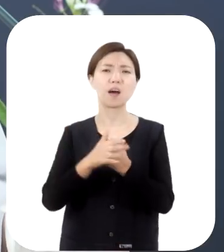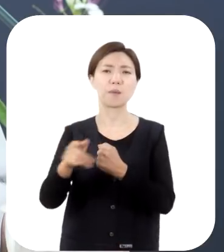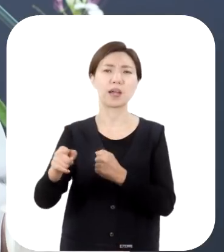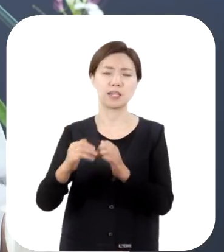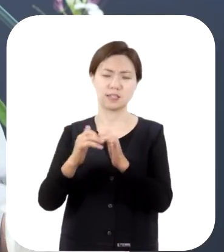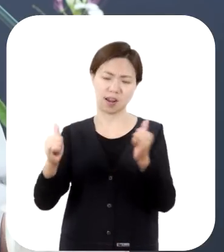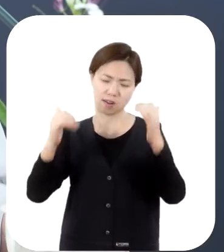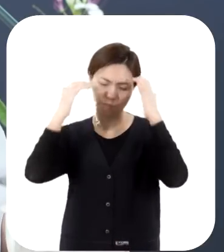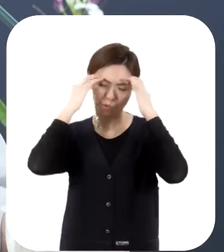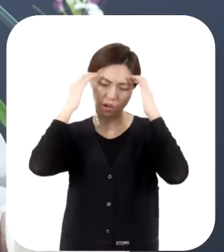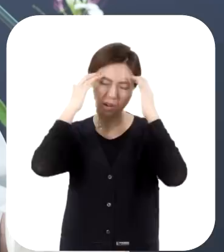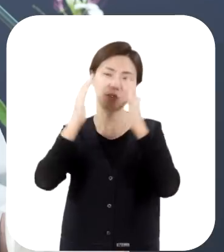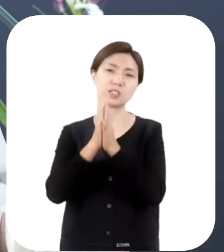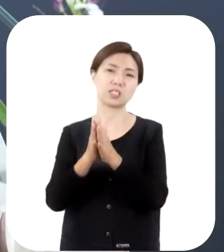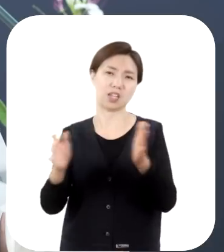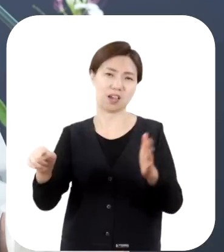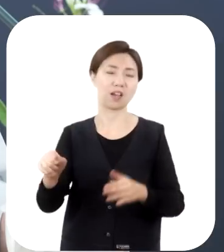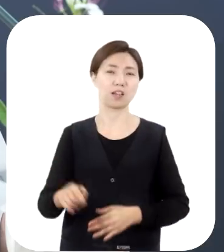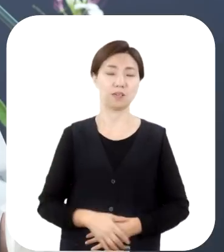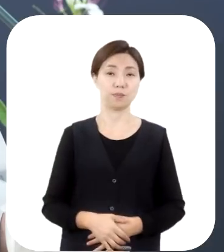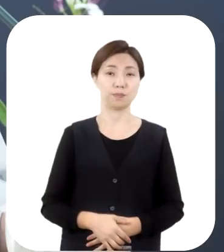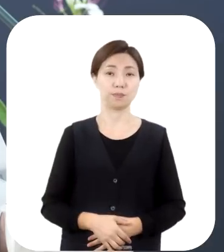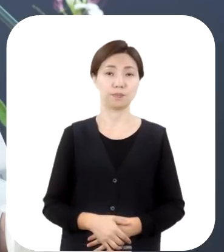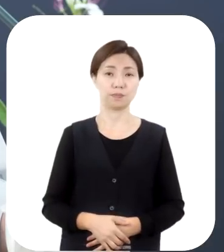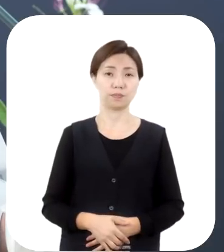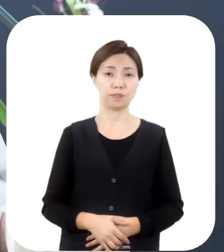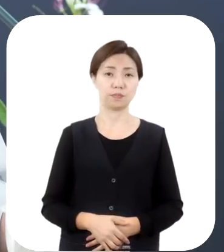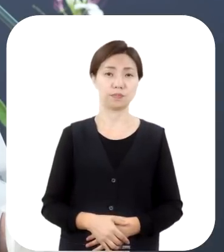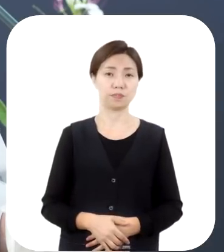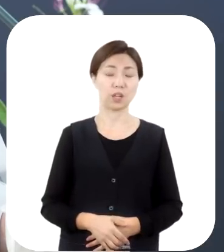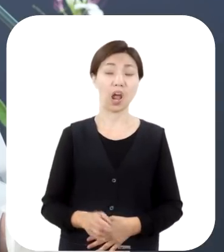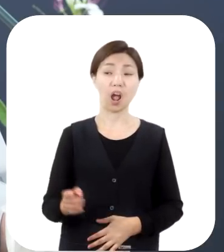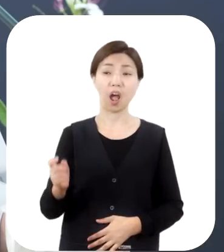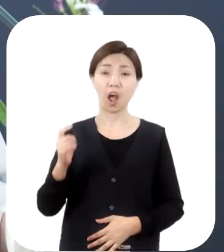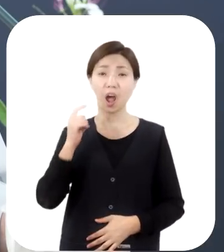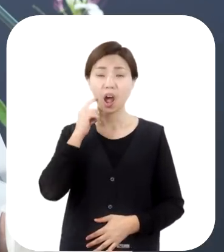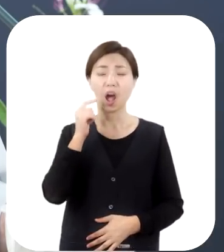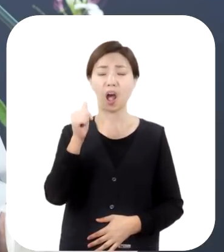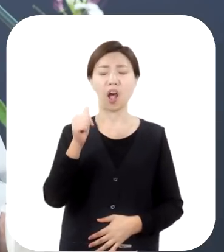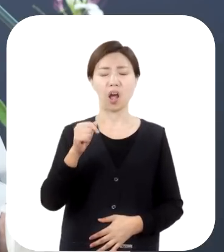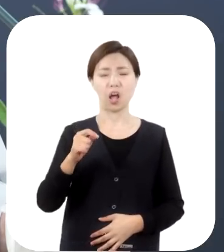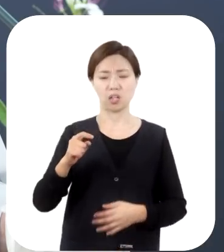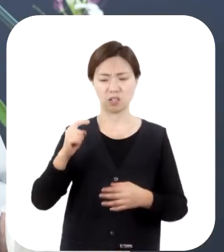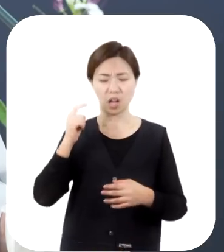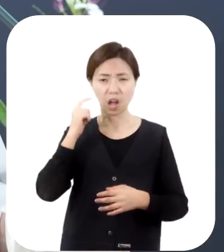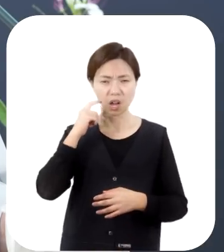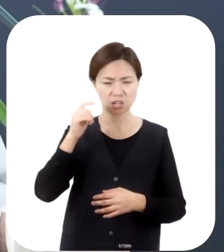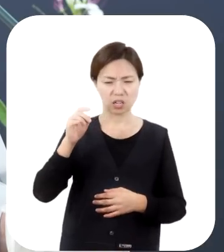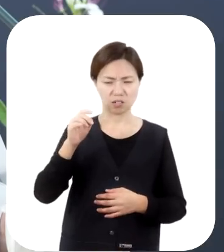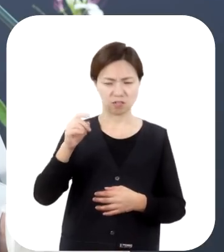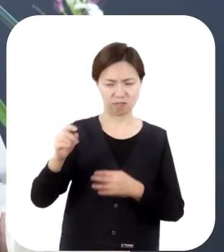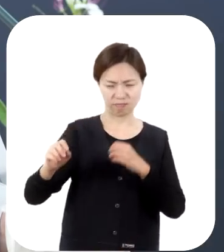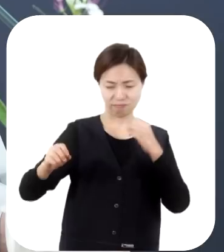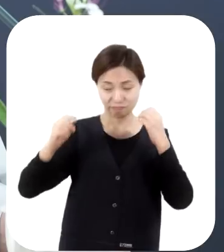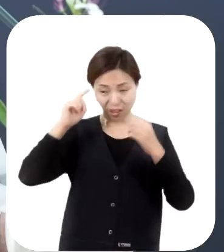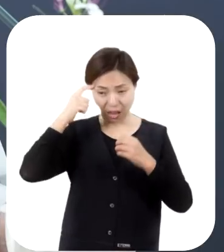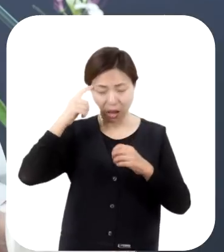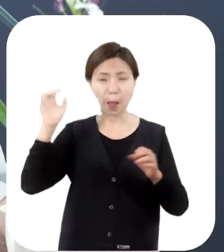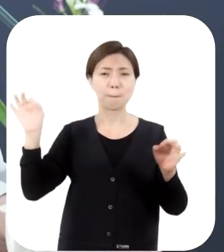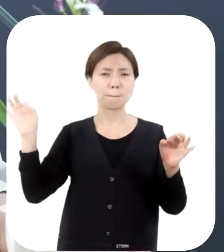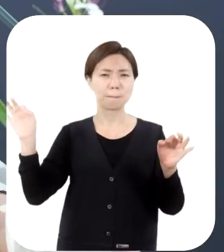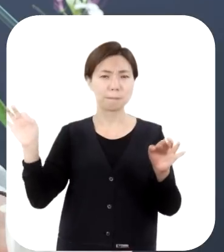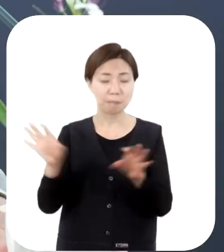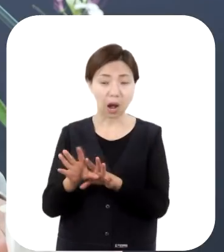허위식으로 인해서 인간이 괴로워하고 있다 이런 얘기. 그 허위식을 깨뜨림으로 해서